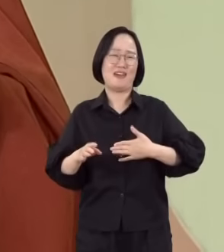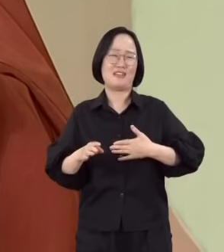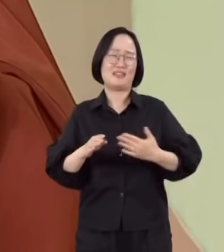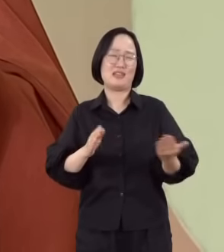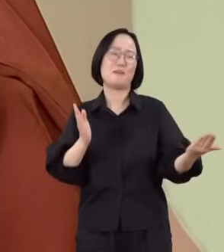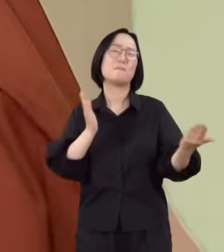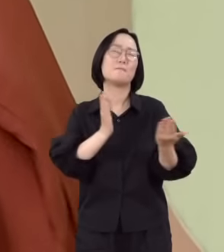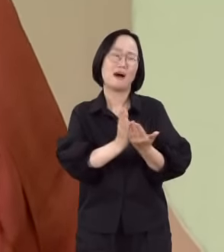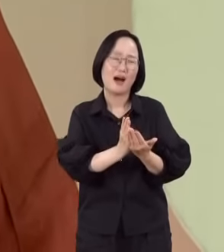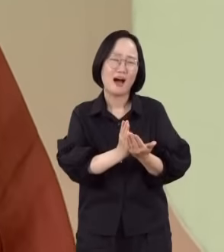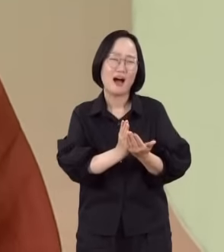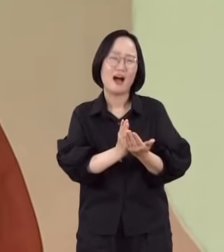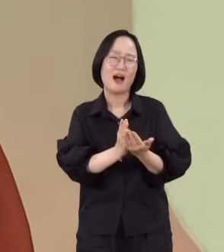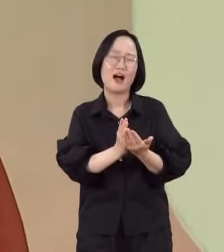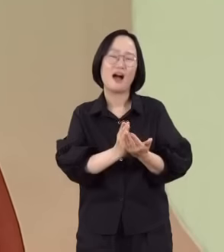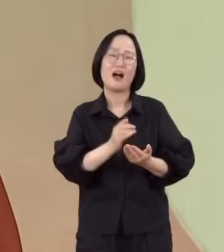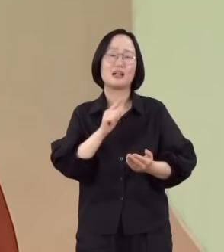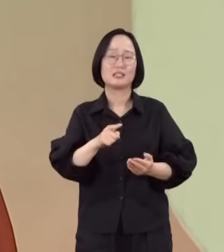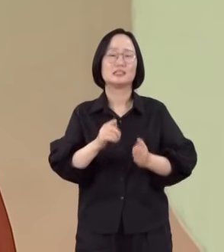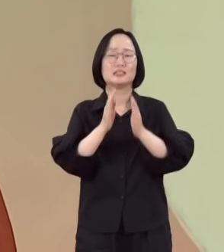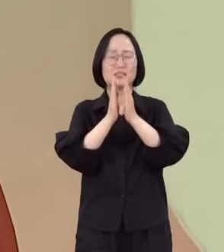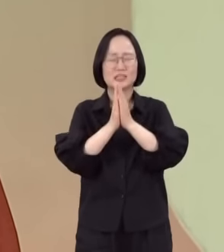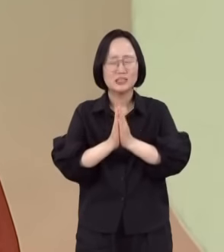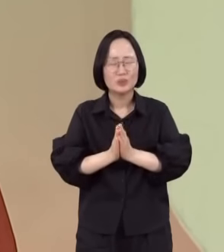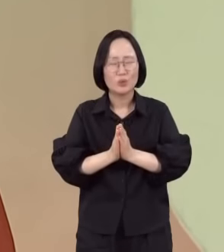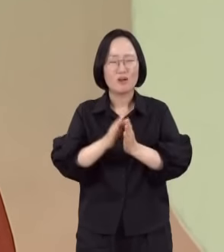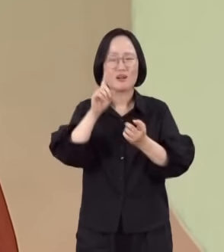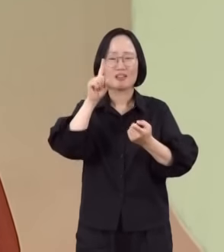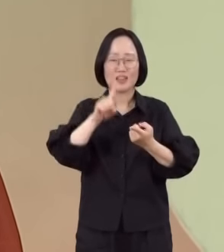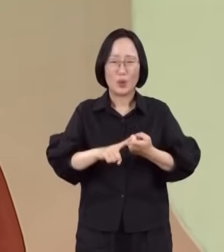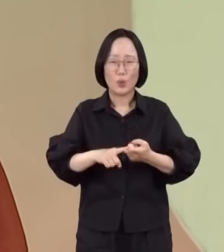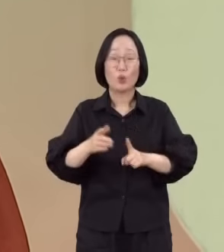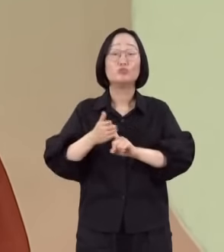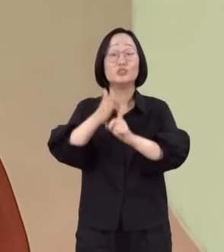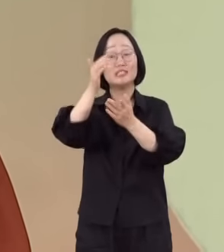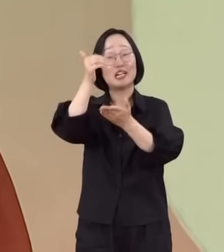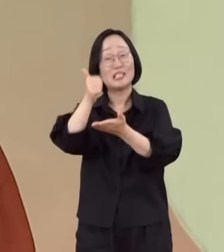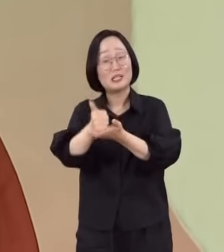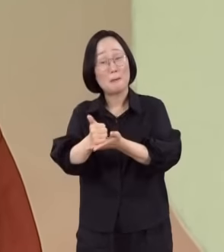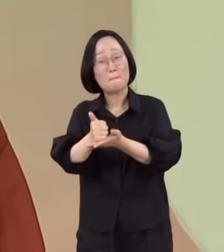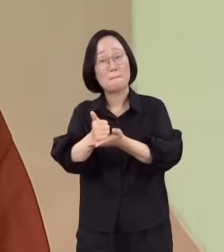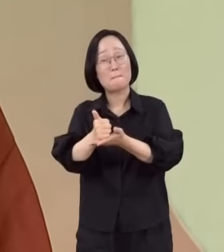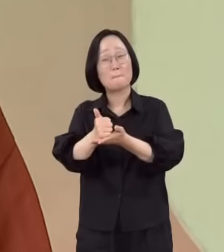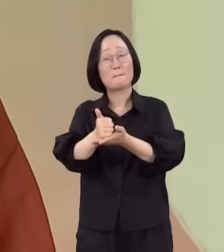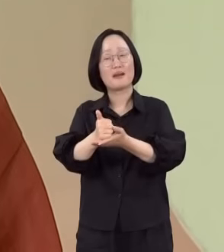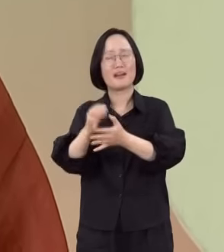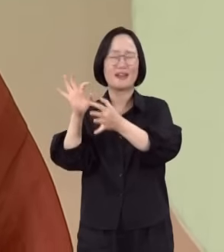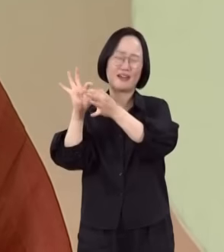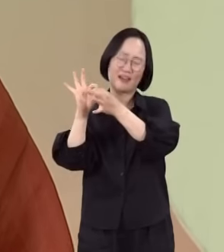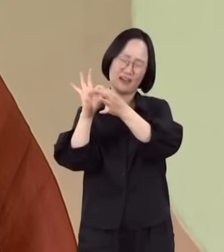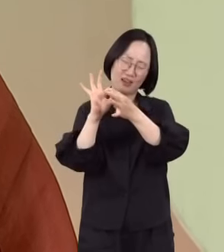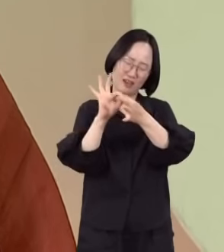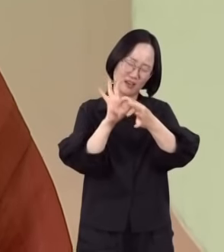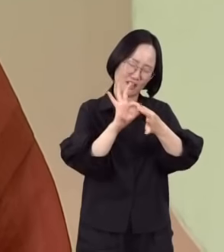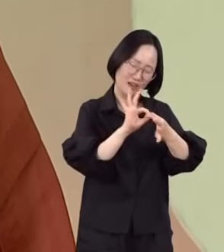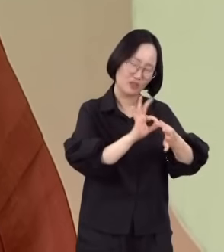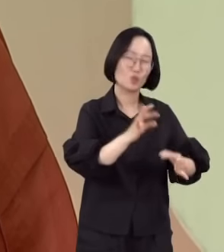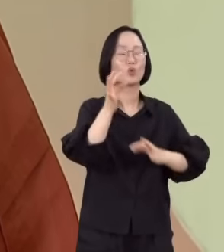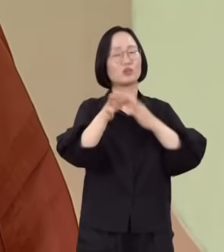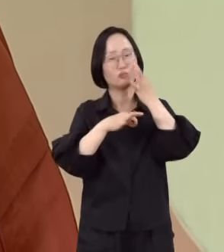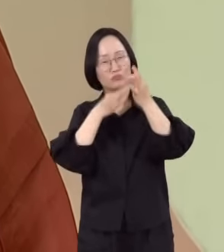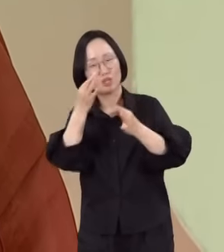어떤 기도를 하든 부처님을 향한 마음으로 한결같이 꾸준히 염불하고